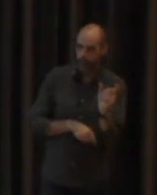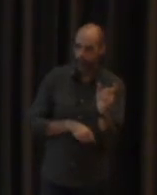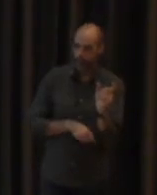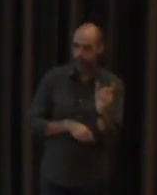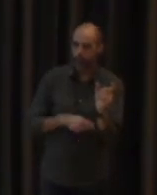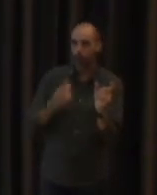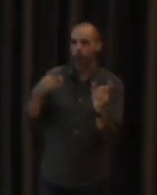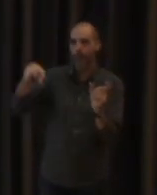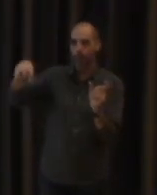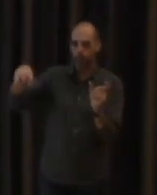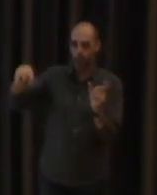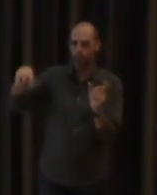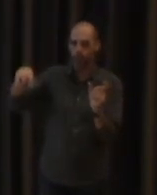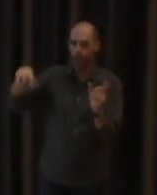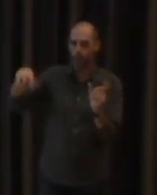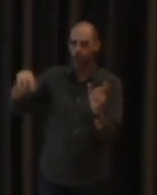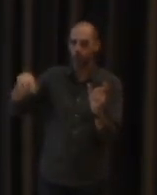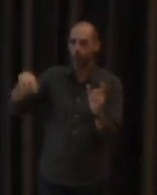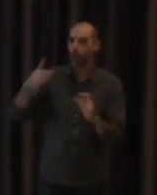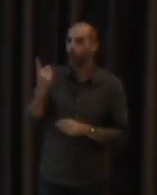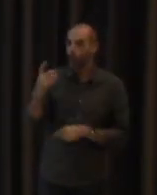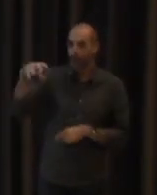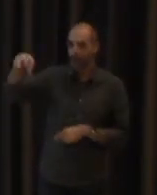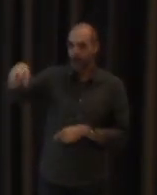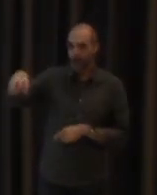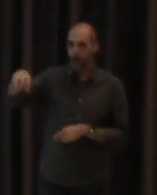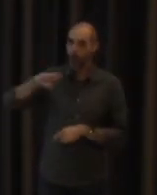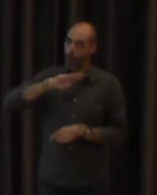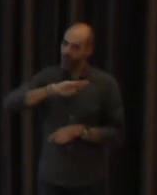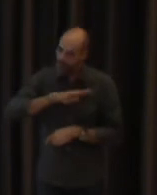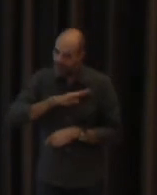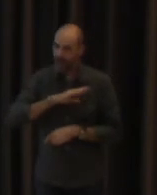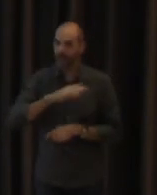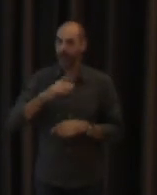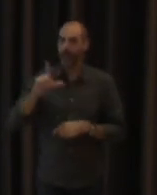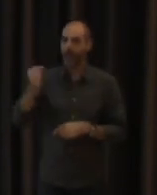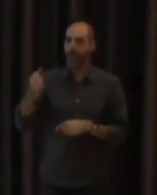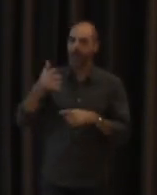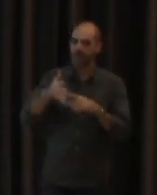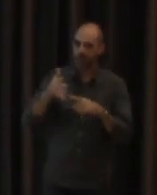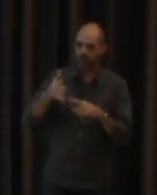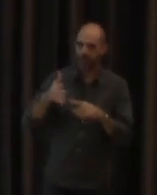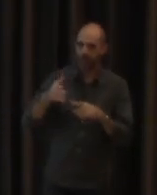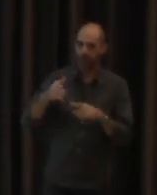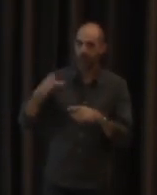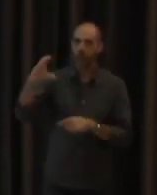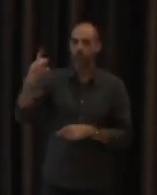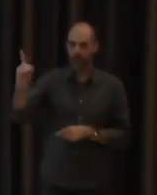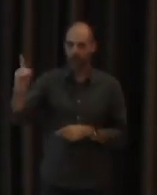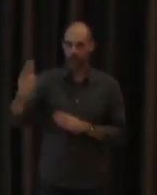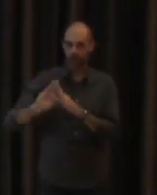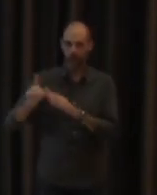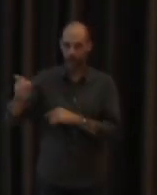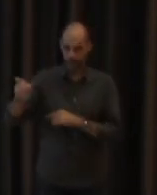nau. Aquest una nau de la fàbrica és el complement directe. De dins el complement directe agafem